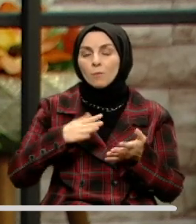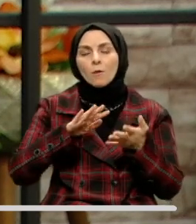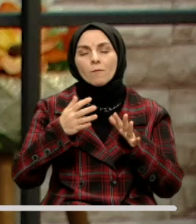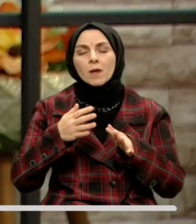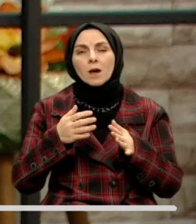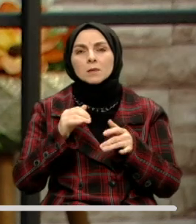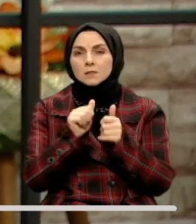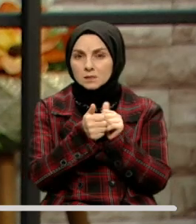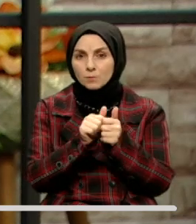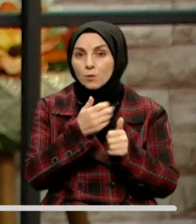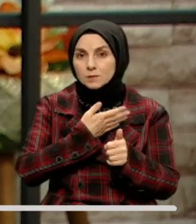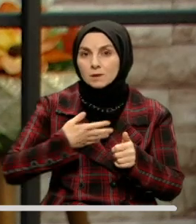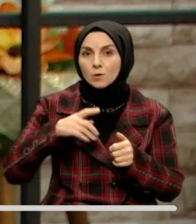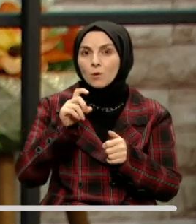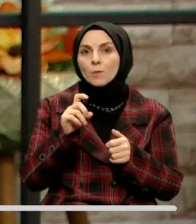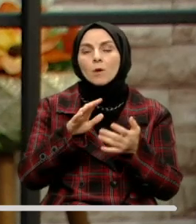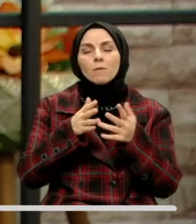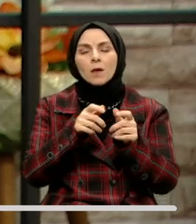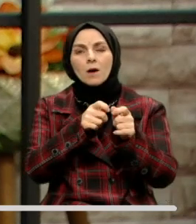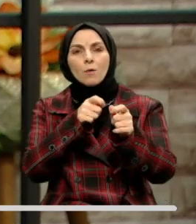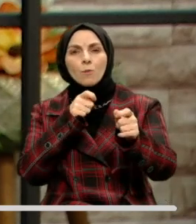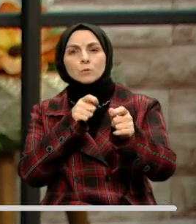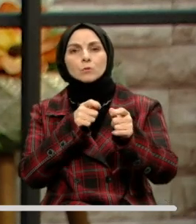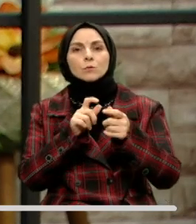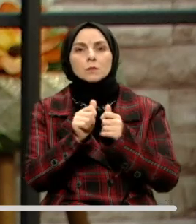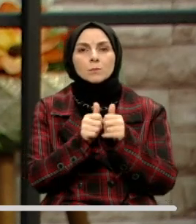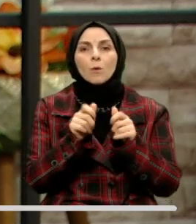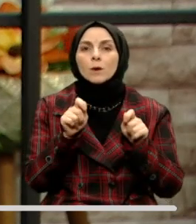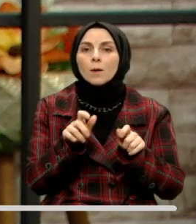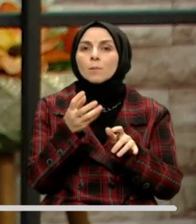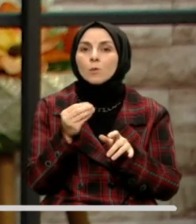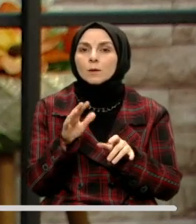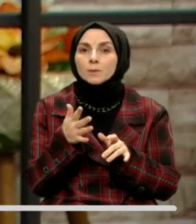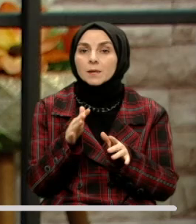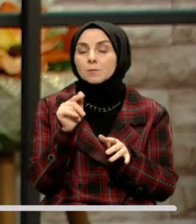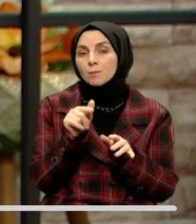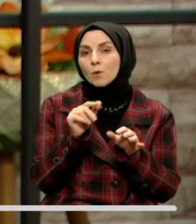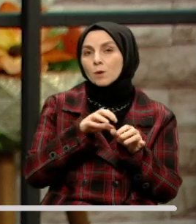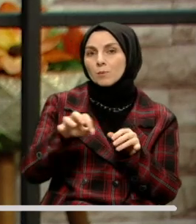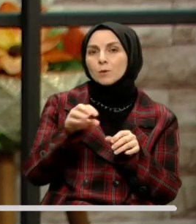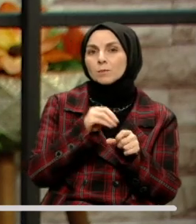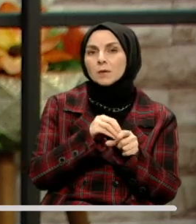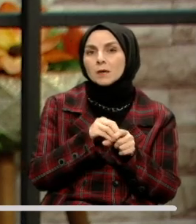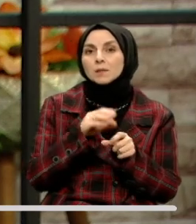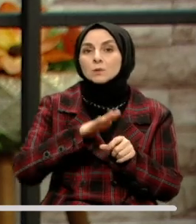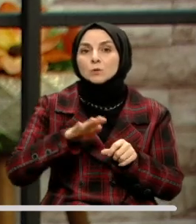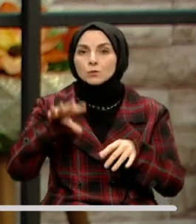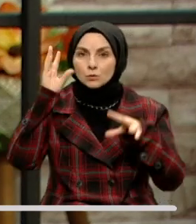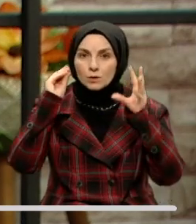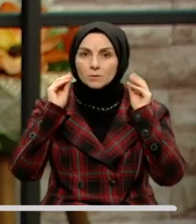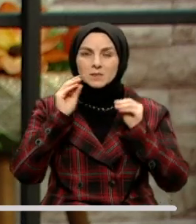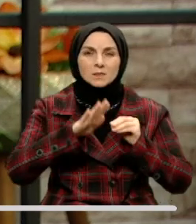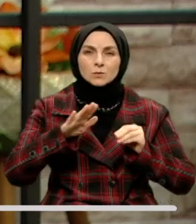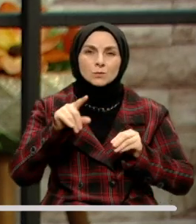nasıl? Okçuluk yapabilir mi? Bu tür alanlarda çocuğun öğrenmeleri de verimli ders çalışmayı olumlu etkiliyor.